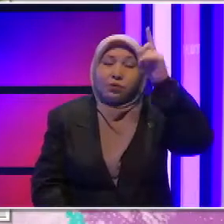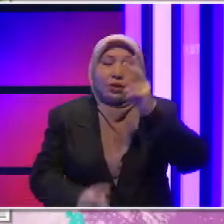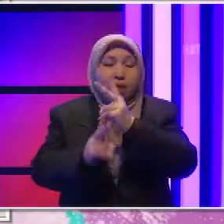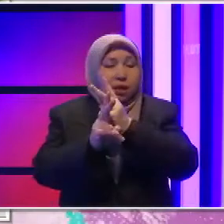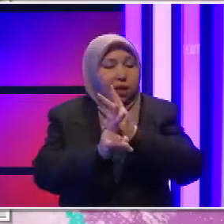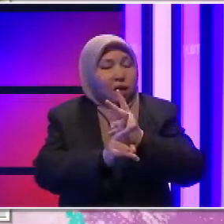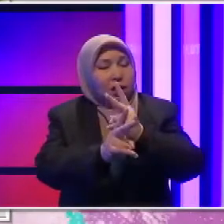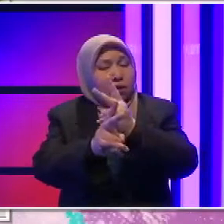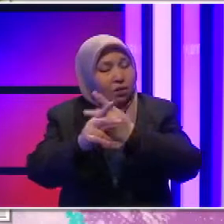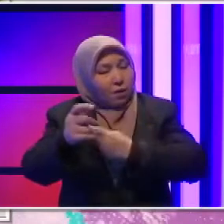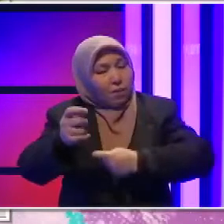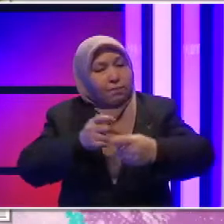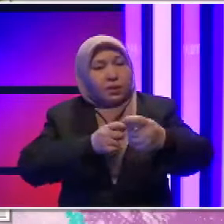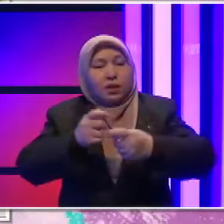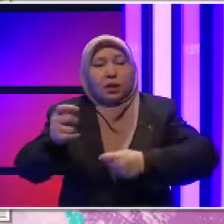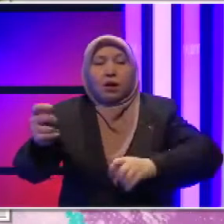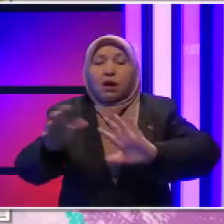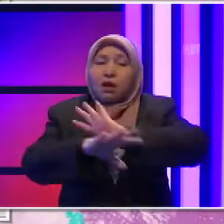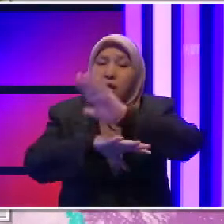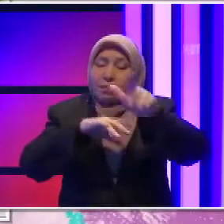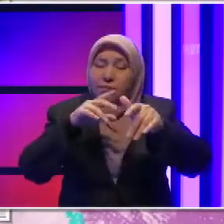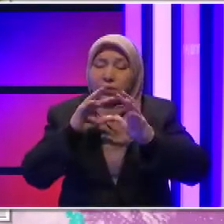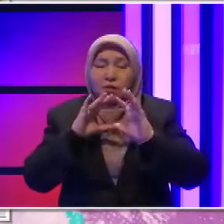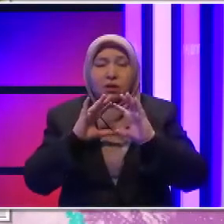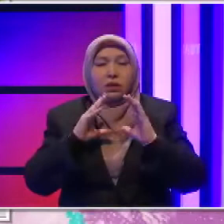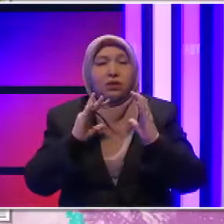الحمد لله رب